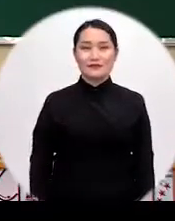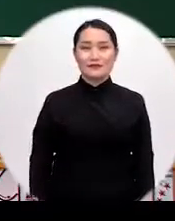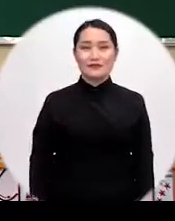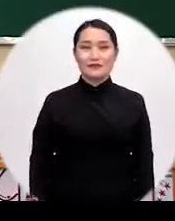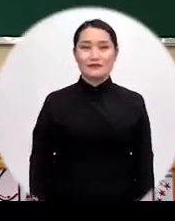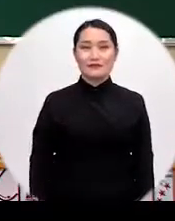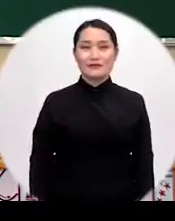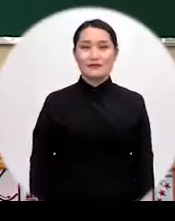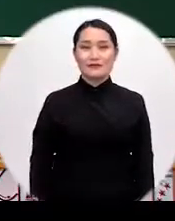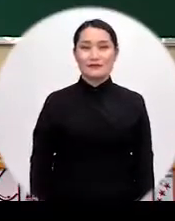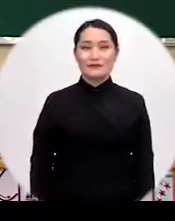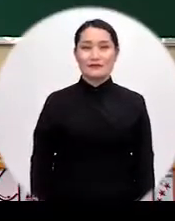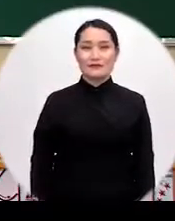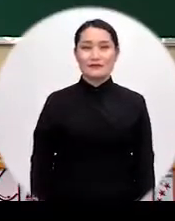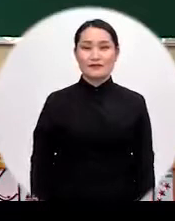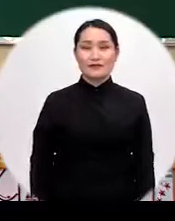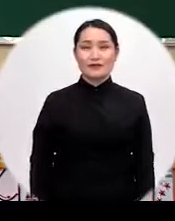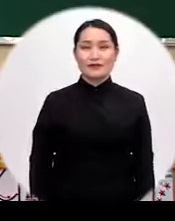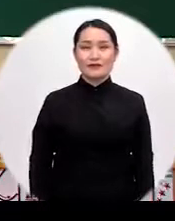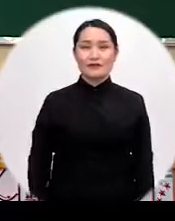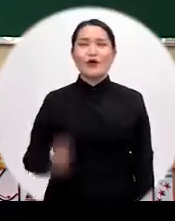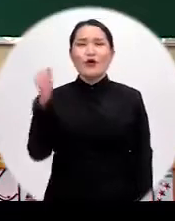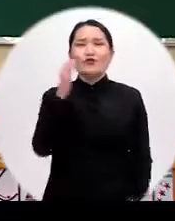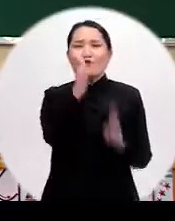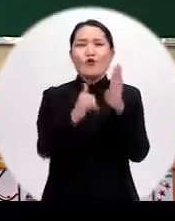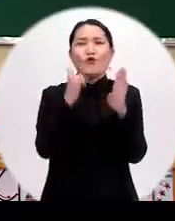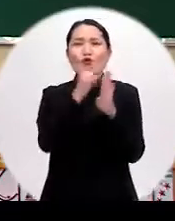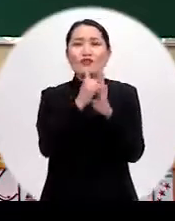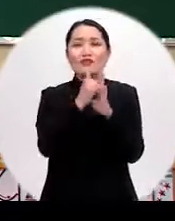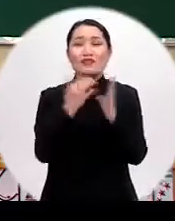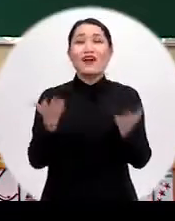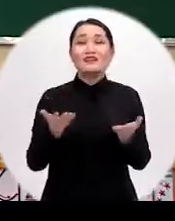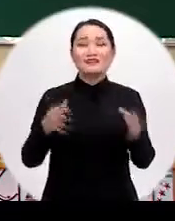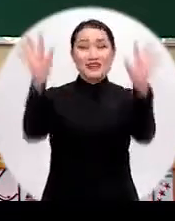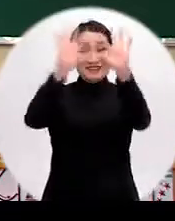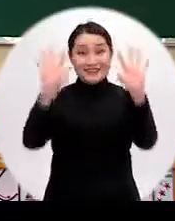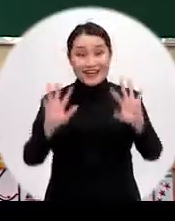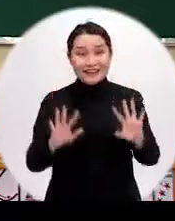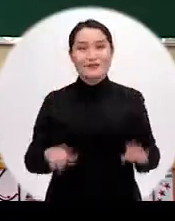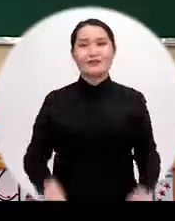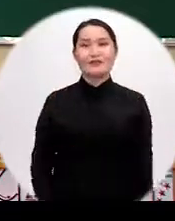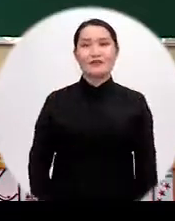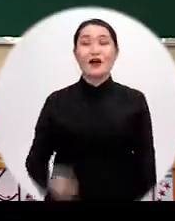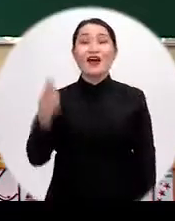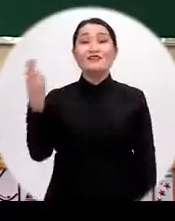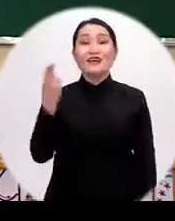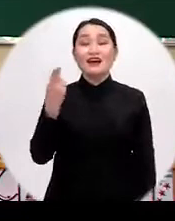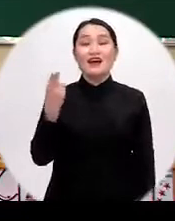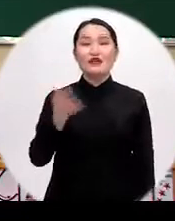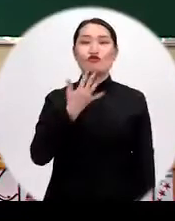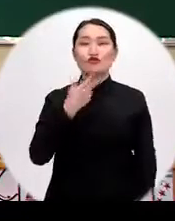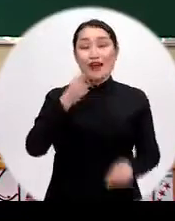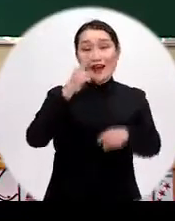Өвлийн үлрэлд сая ямар үйл явдал боллоо? Цас орж исэн. Тэгвэл энд цагаан өнгийн